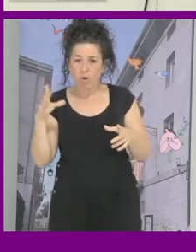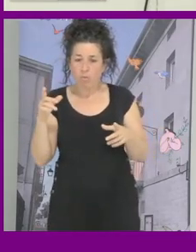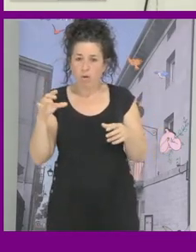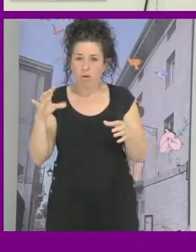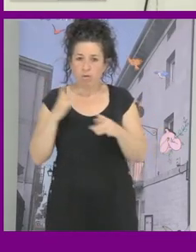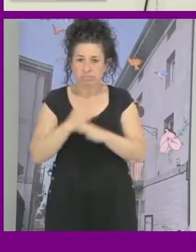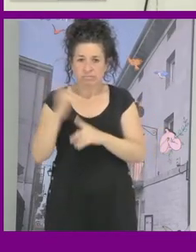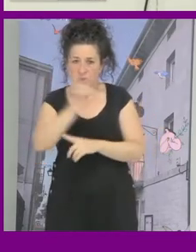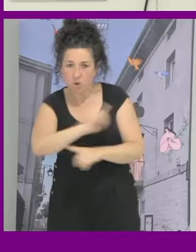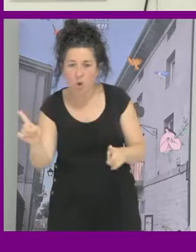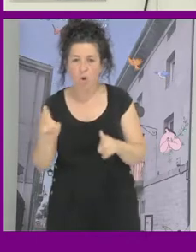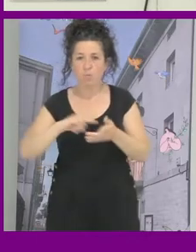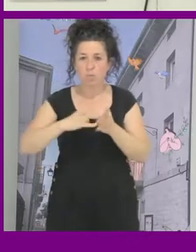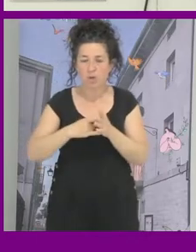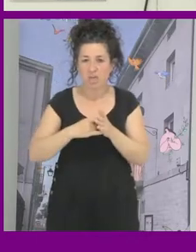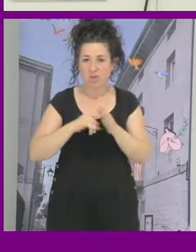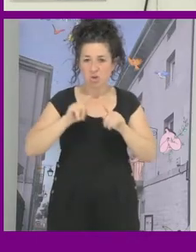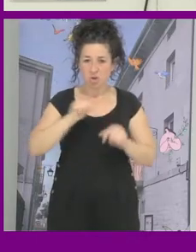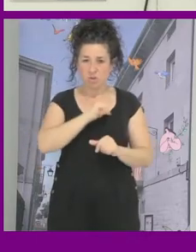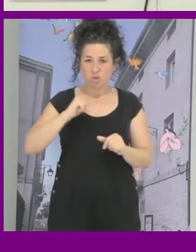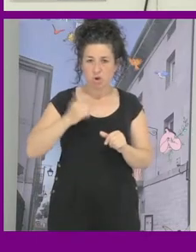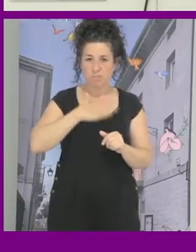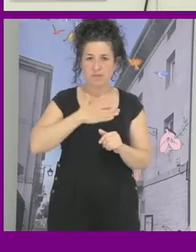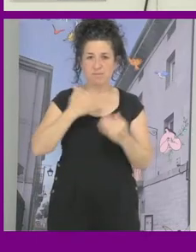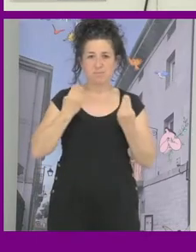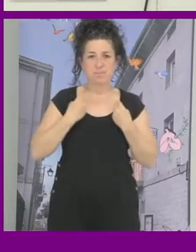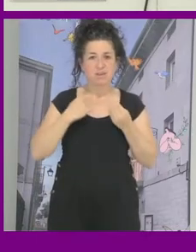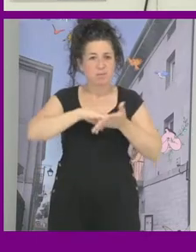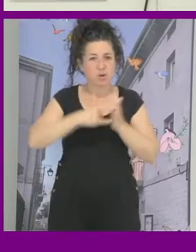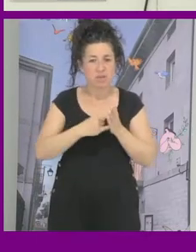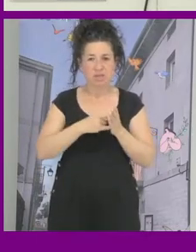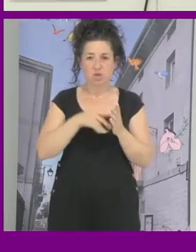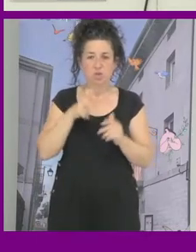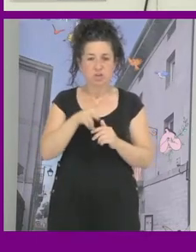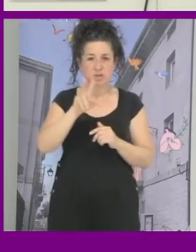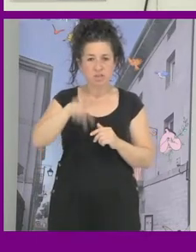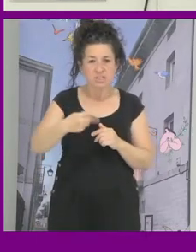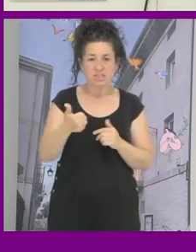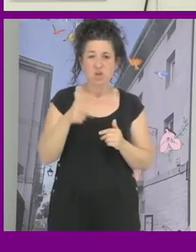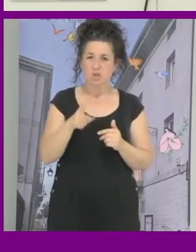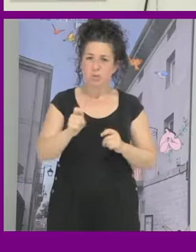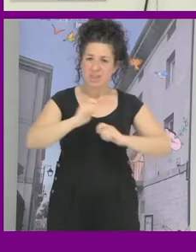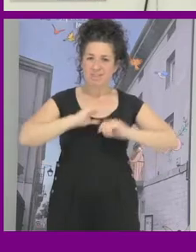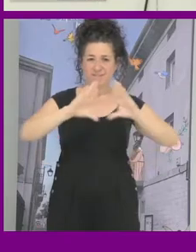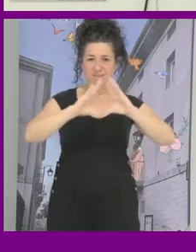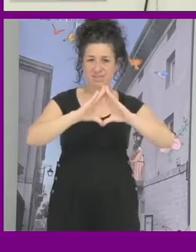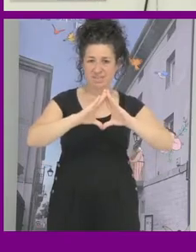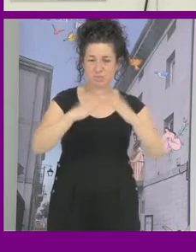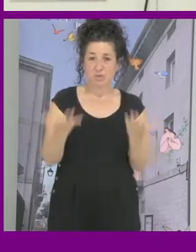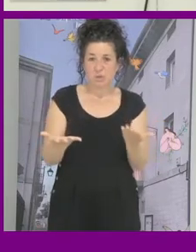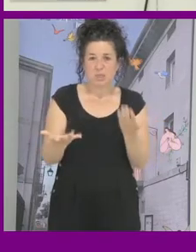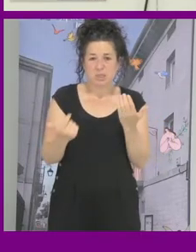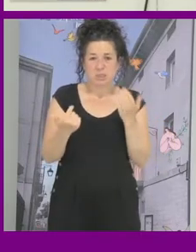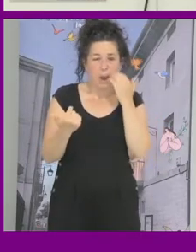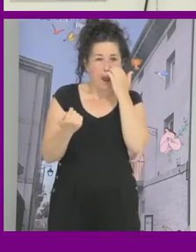nuen bizi proiektua aurrera ematea nire eskubidea zela, eta segurtasun hori feminismoak eman zidala. Horregatik, bueno,